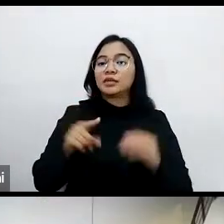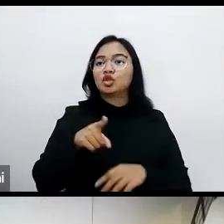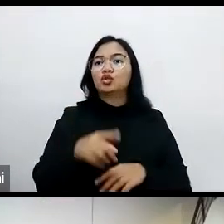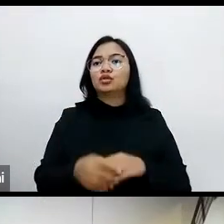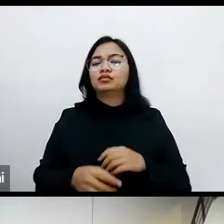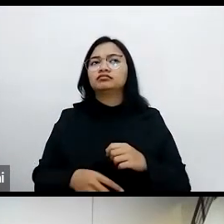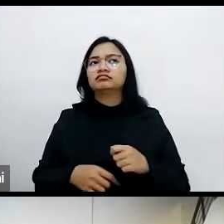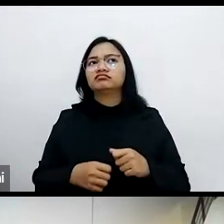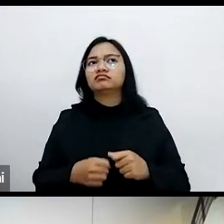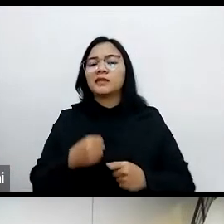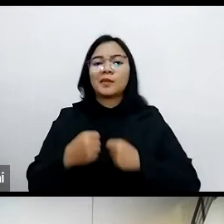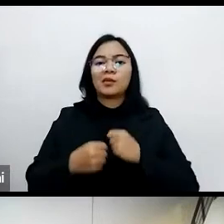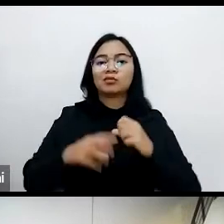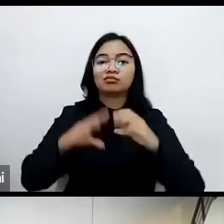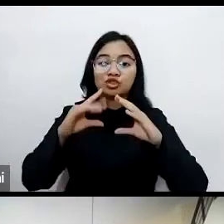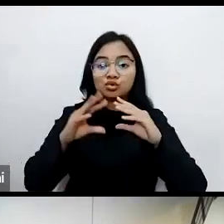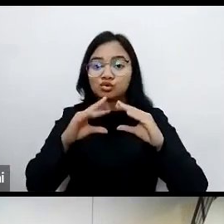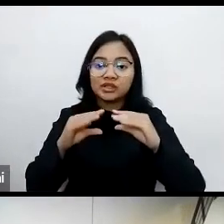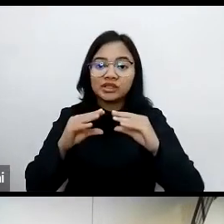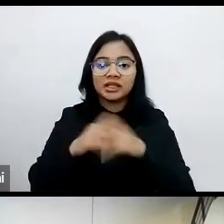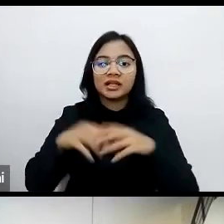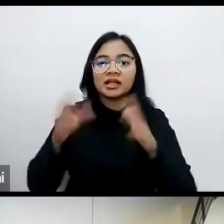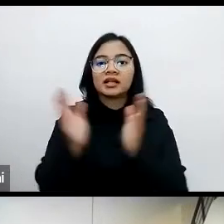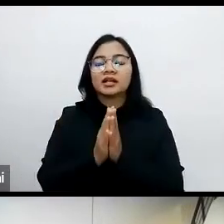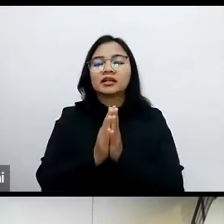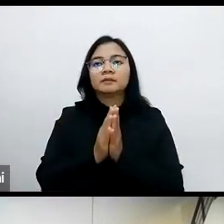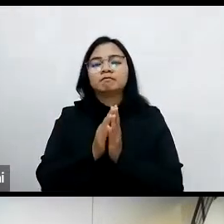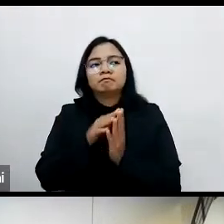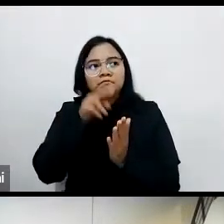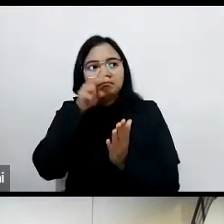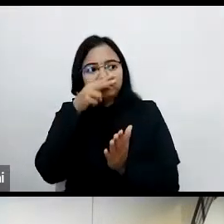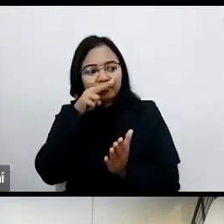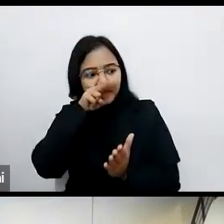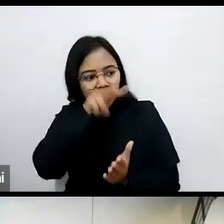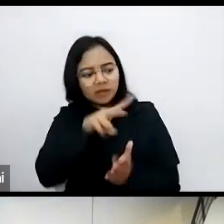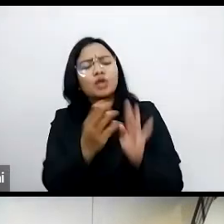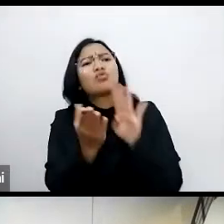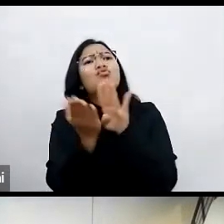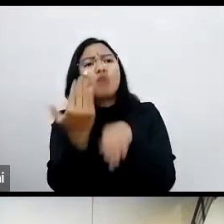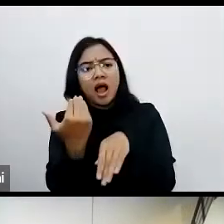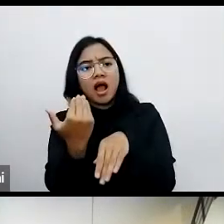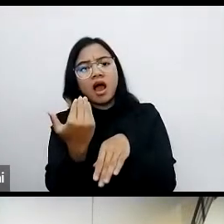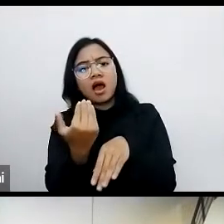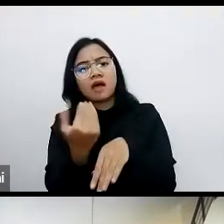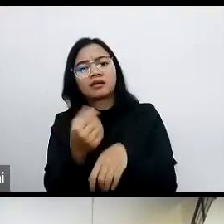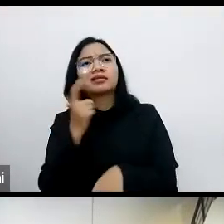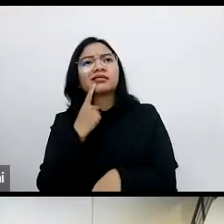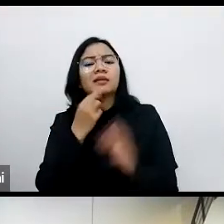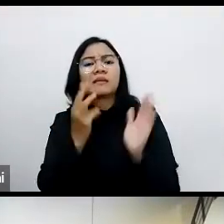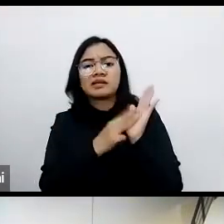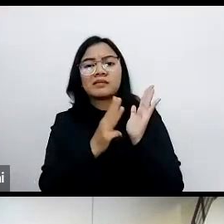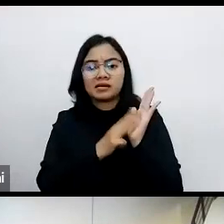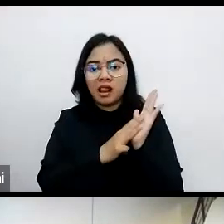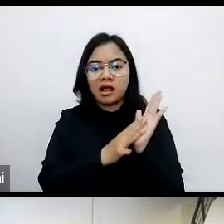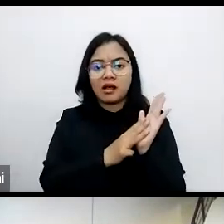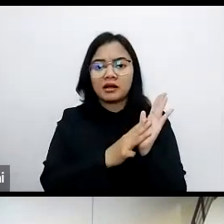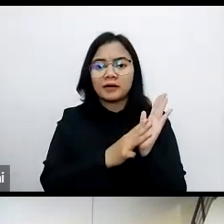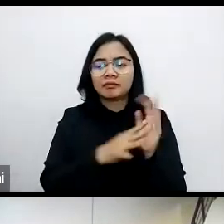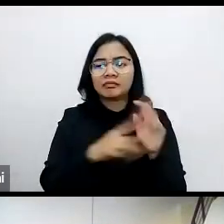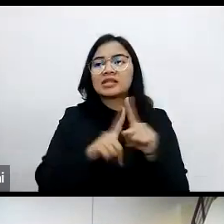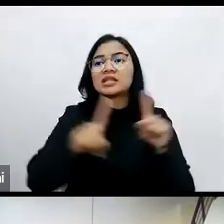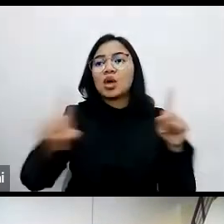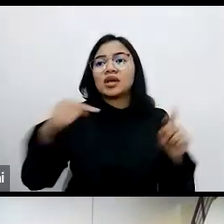diskusi-diskusi dan pengkajian terhadap sebuah masalah gitu kan. Walaupun mungkin saya nggak tahu ininya apa, sejauh ini